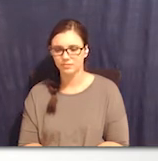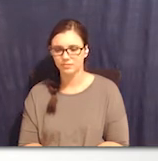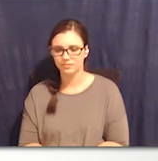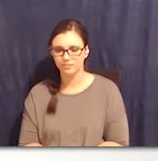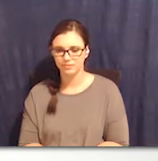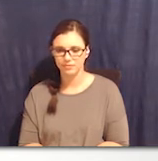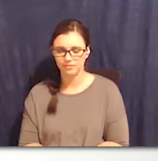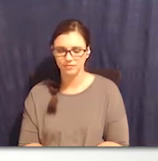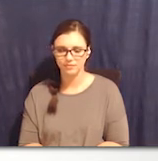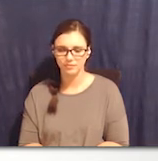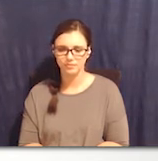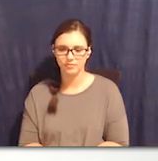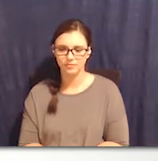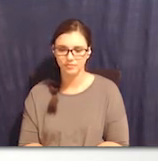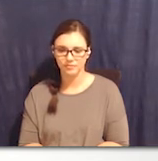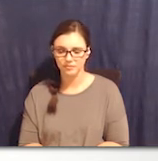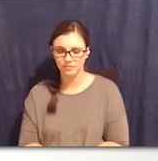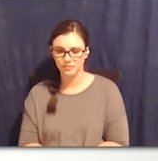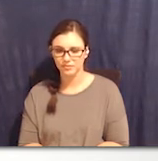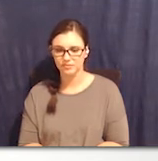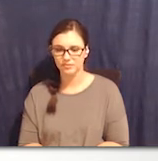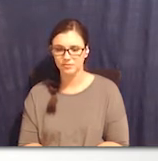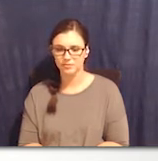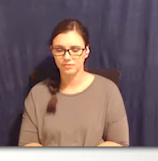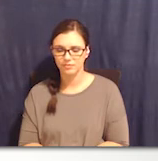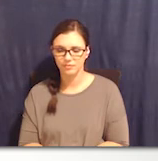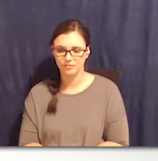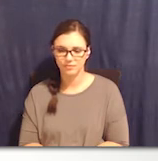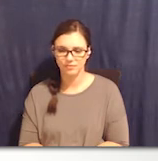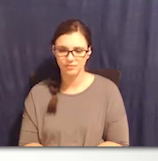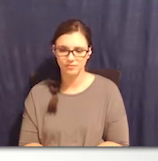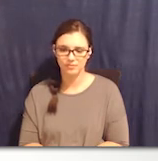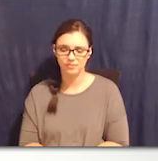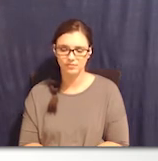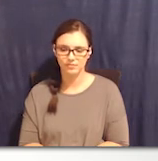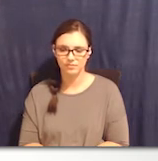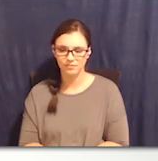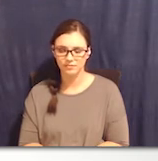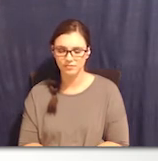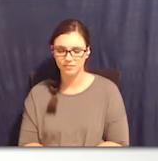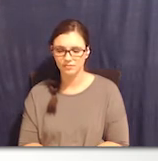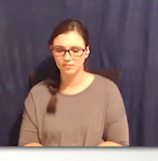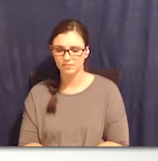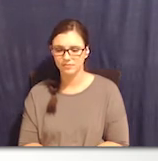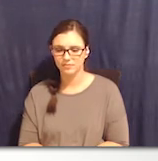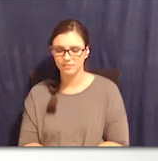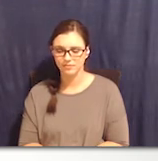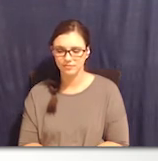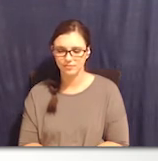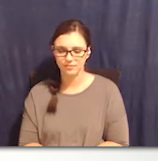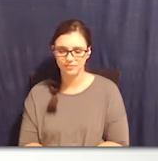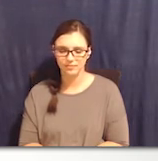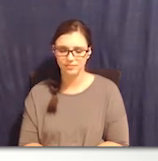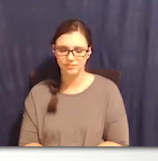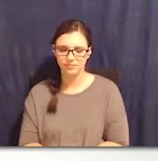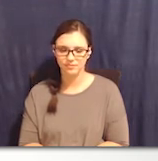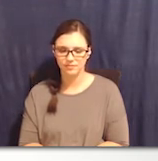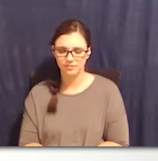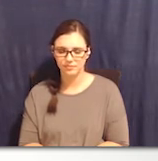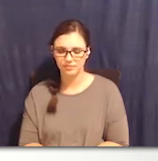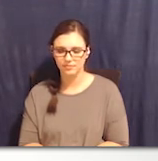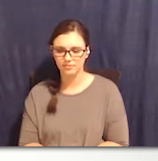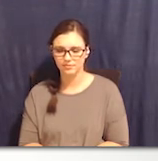Vois sur ton chemin, comme un oublié égaré, donnez-le la main pour